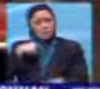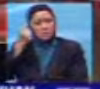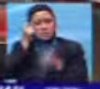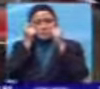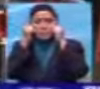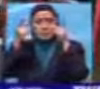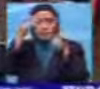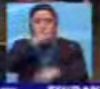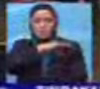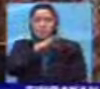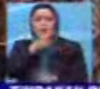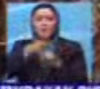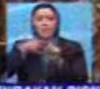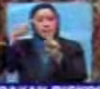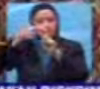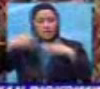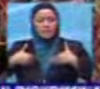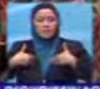sudut kesihatan.